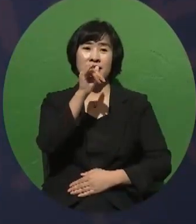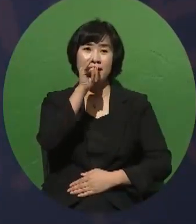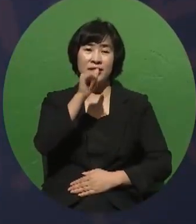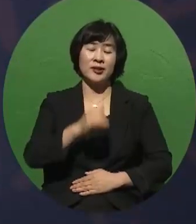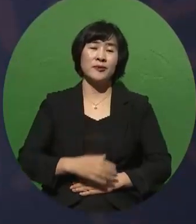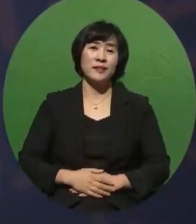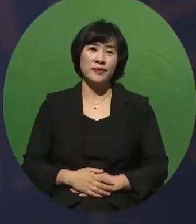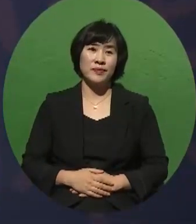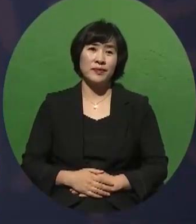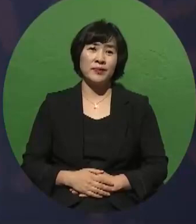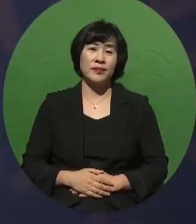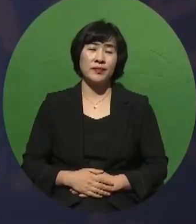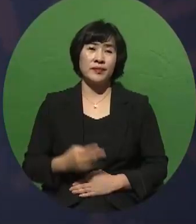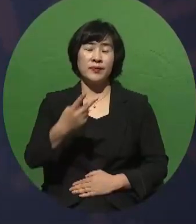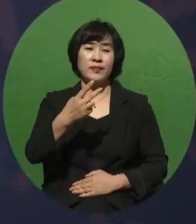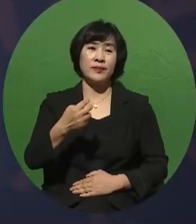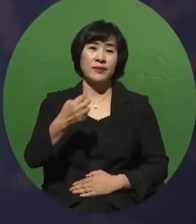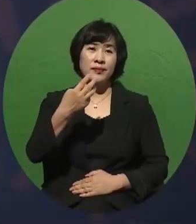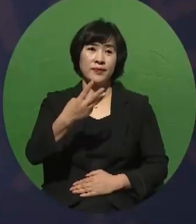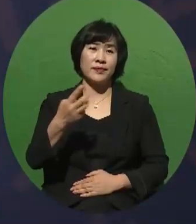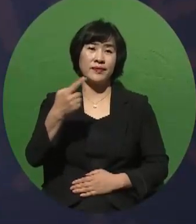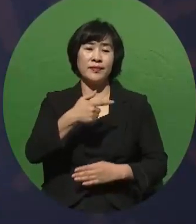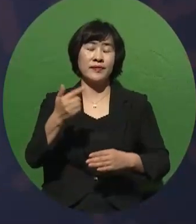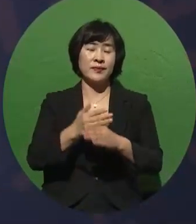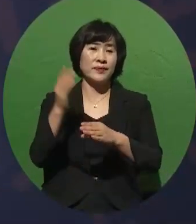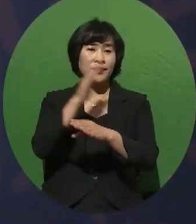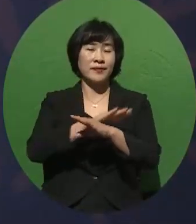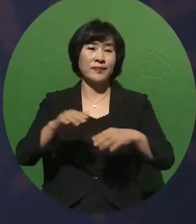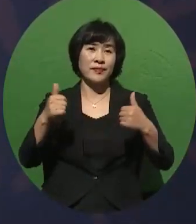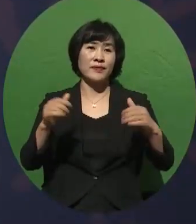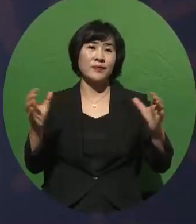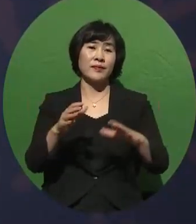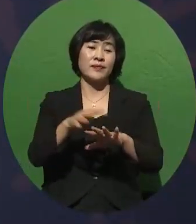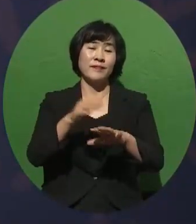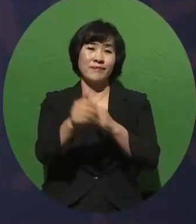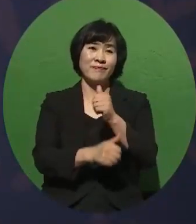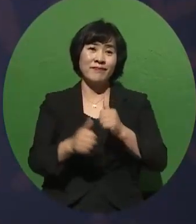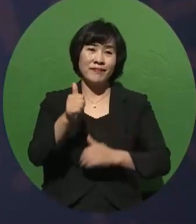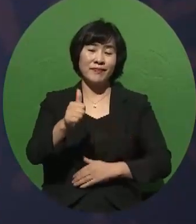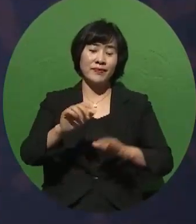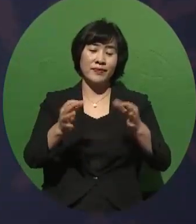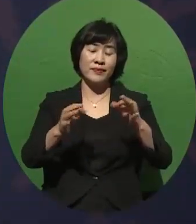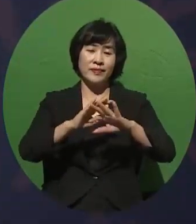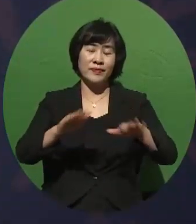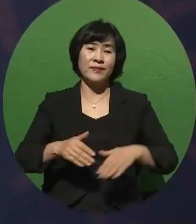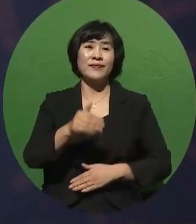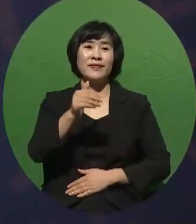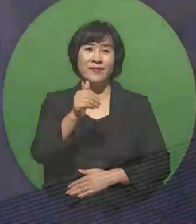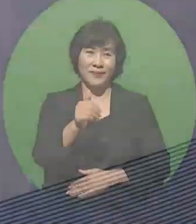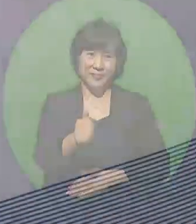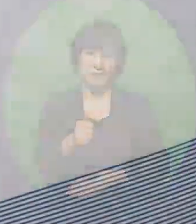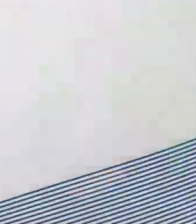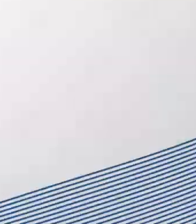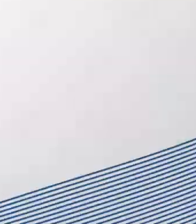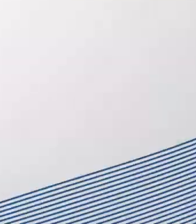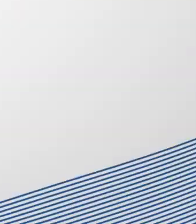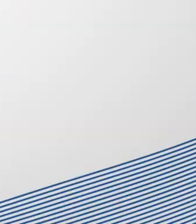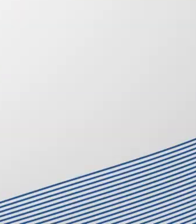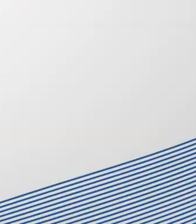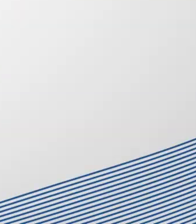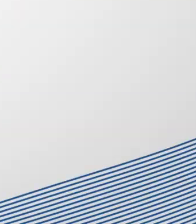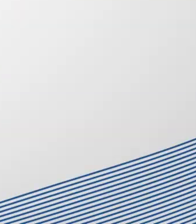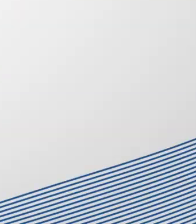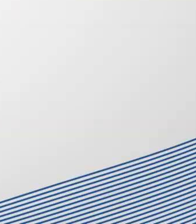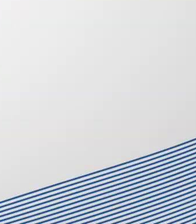Next is the time for the opening address. For that, I would like to invite Governor Kim Yung-rok,